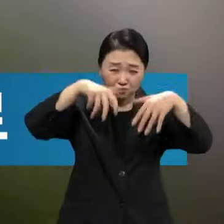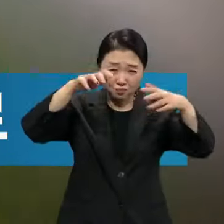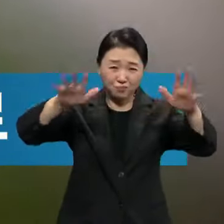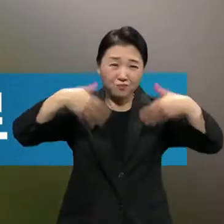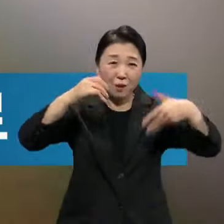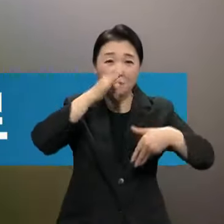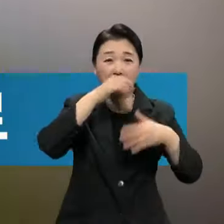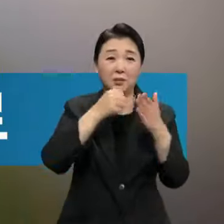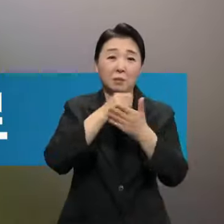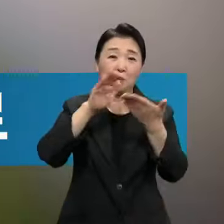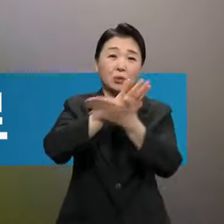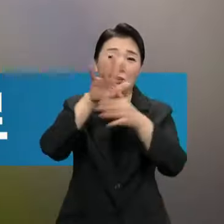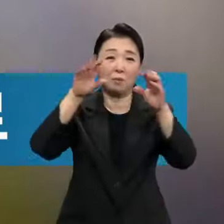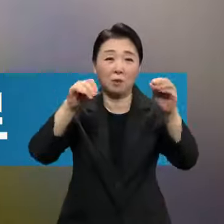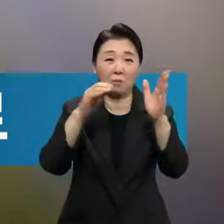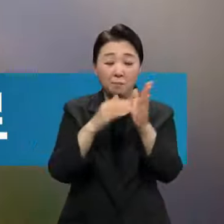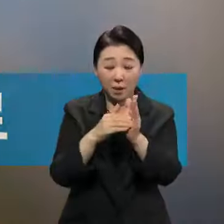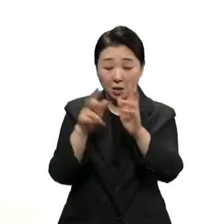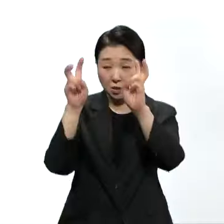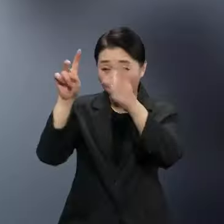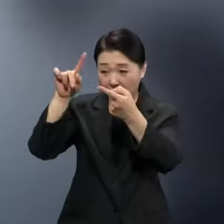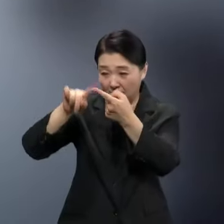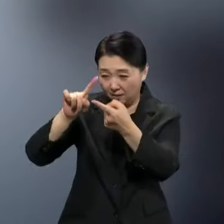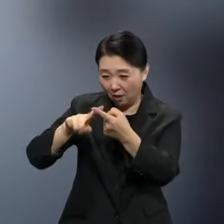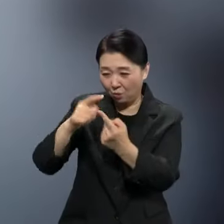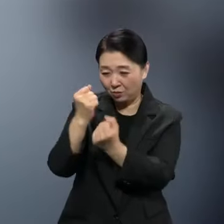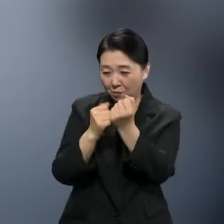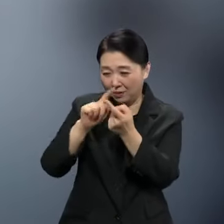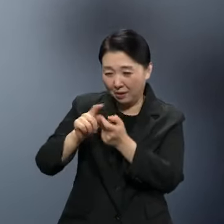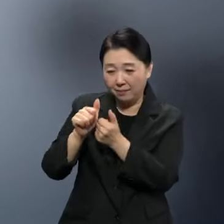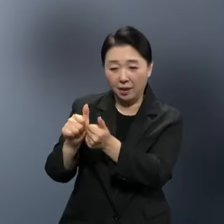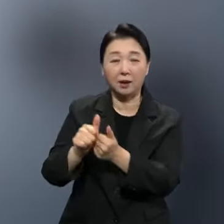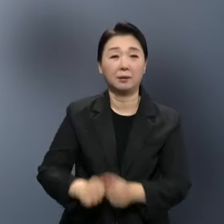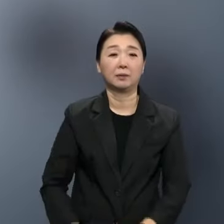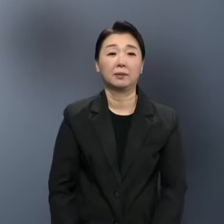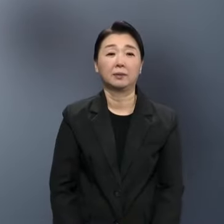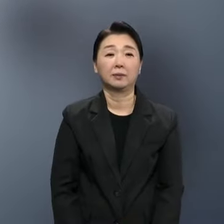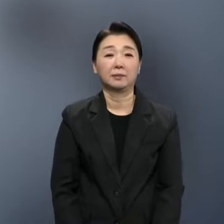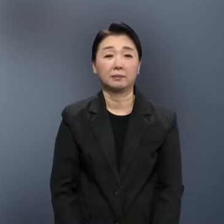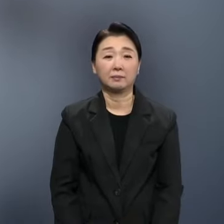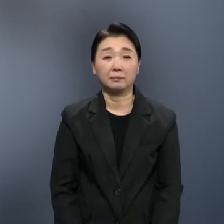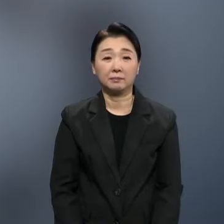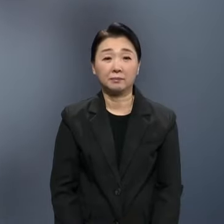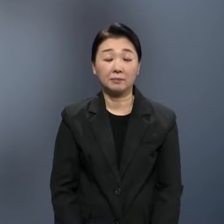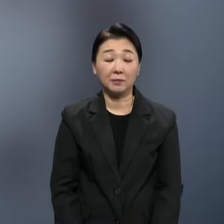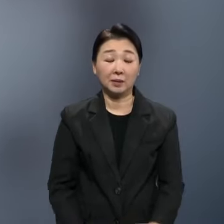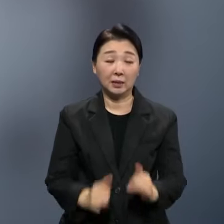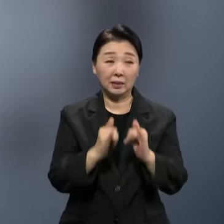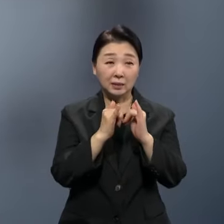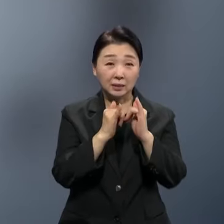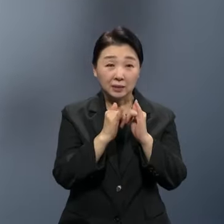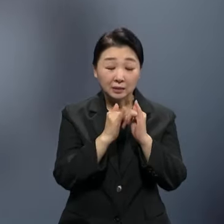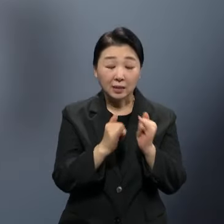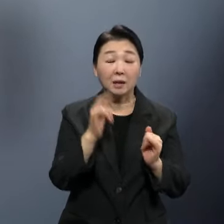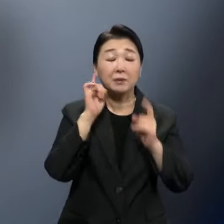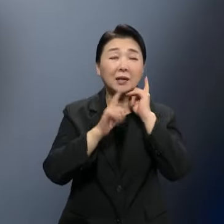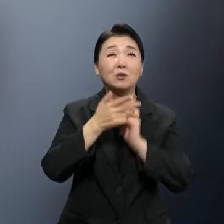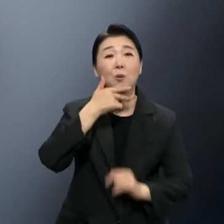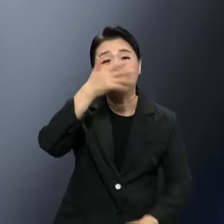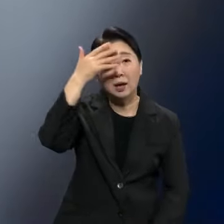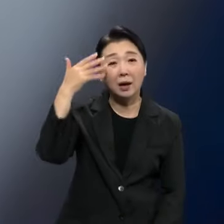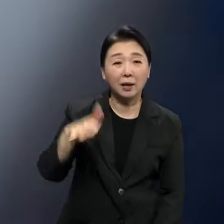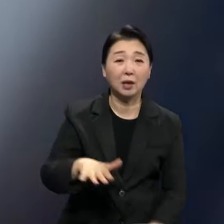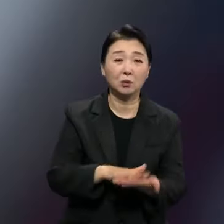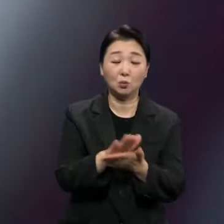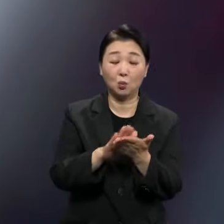놀이기구가 중단됐고 제조업체의 설명서를 따랐다 이렇게 설명했습니다. 다행히 다친 사람은 없었고요. 사고 직후